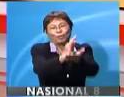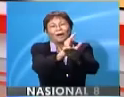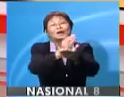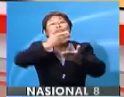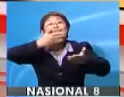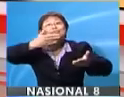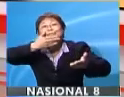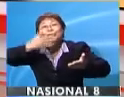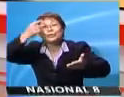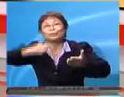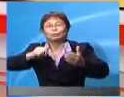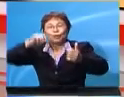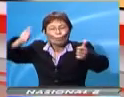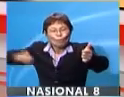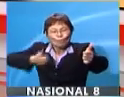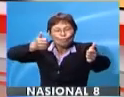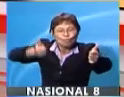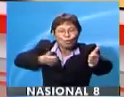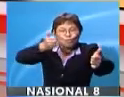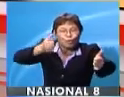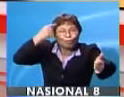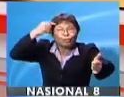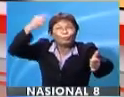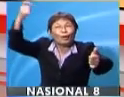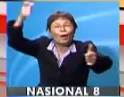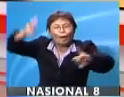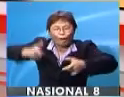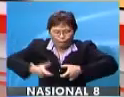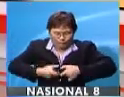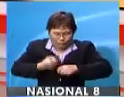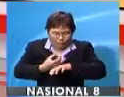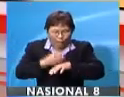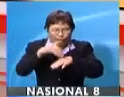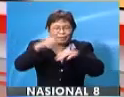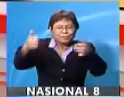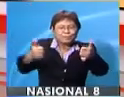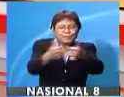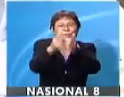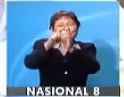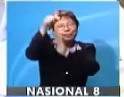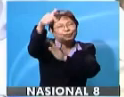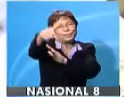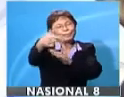pelapis untuk mengejar impian emas negara pada temasya akan datang.